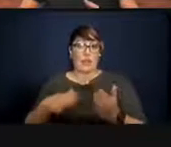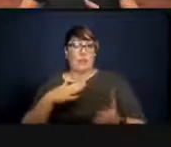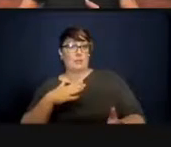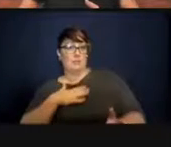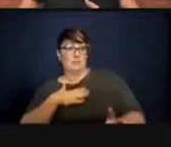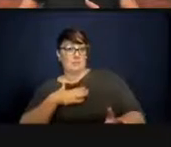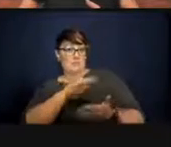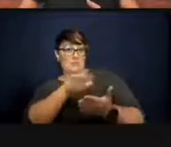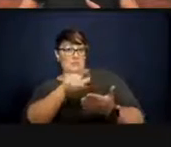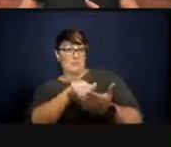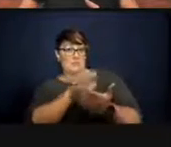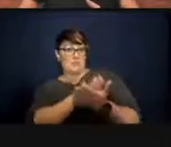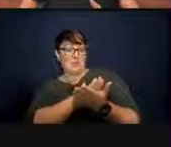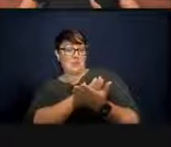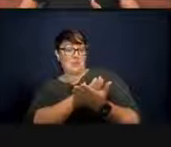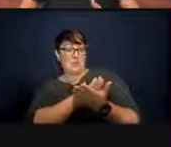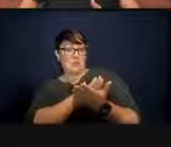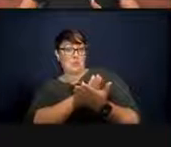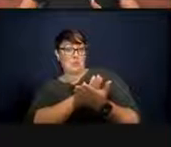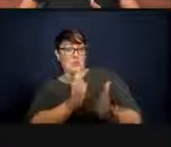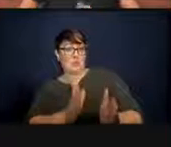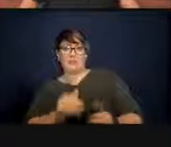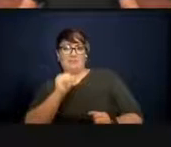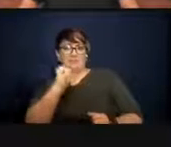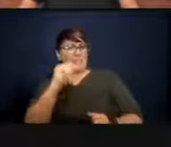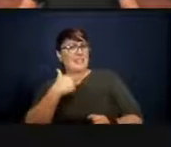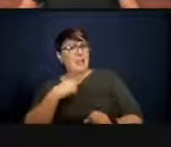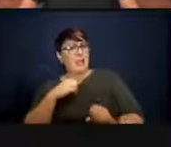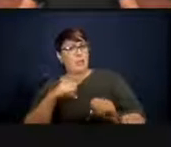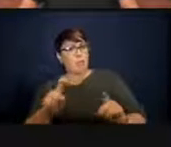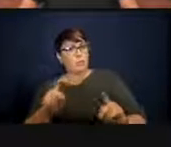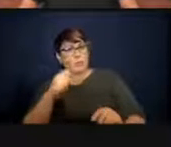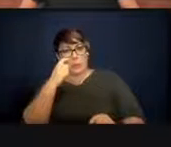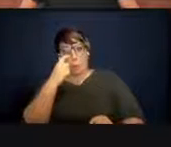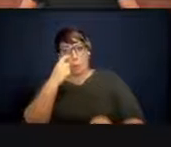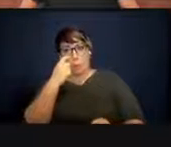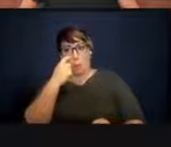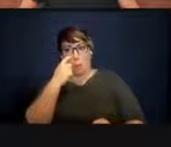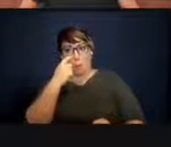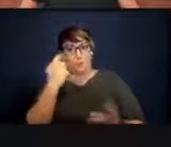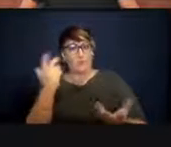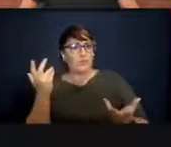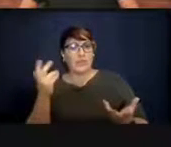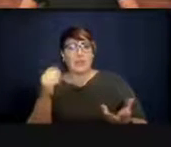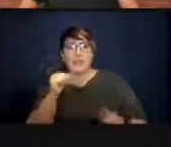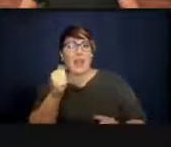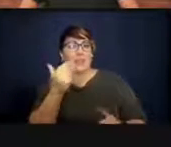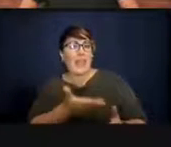يحدث هذا مع أولادي. في